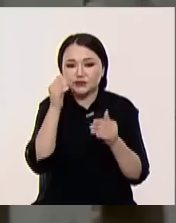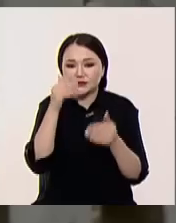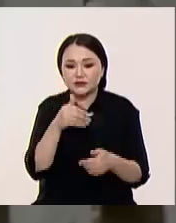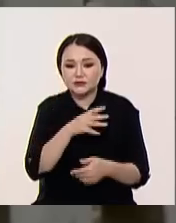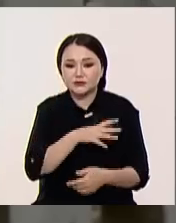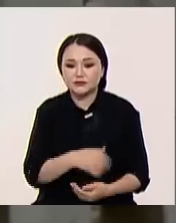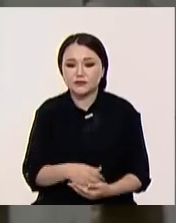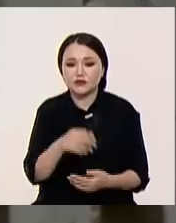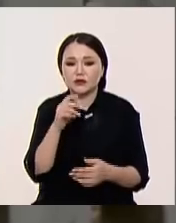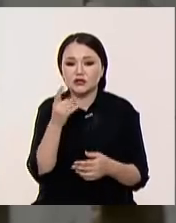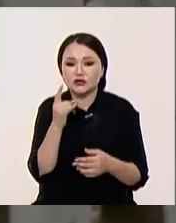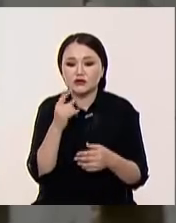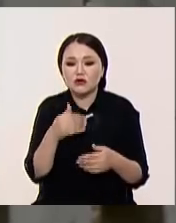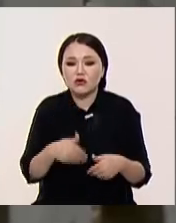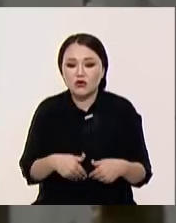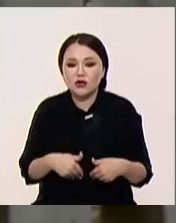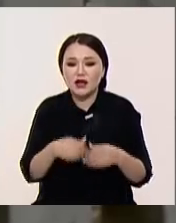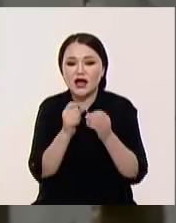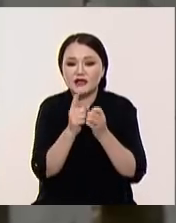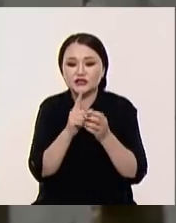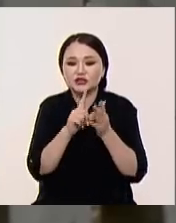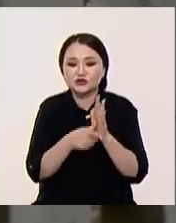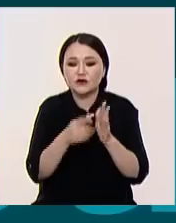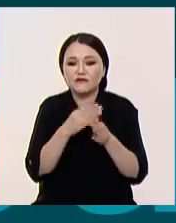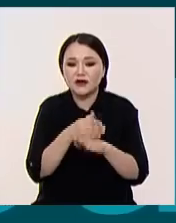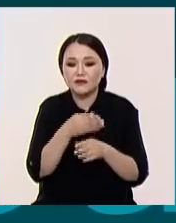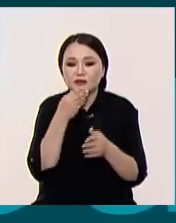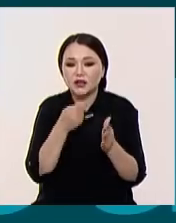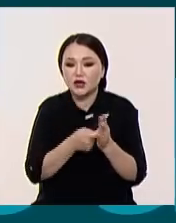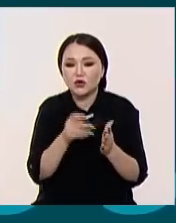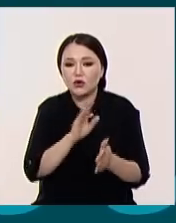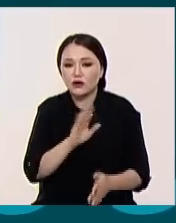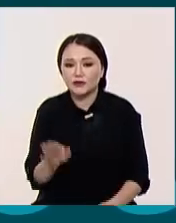келген? Өткен бала аш, 11 сағат аш, нан бермейді.